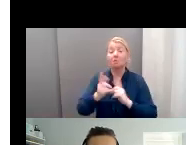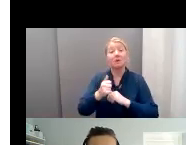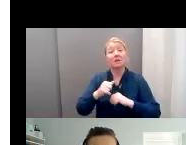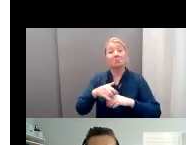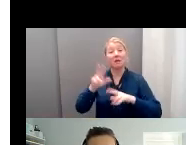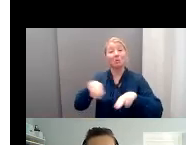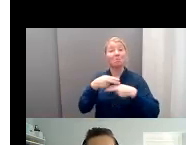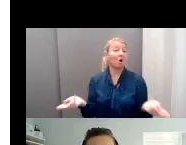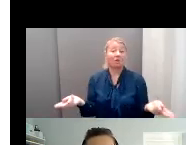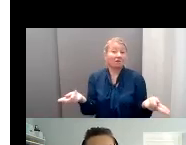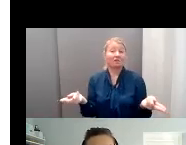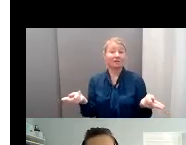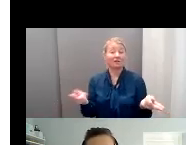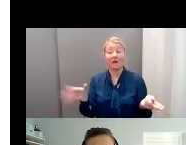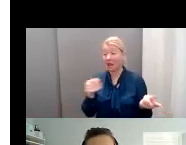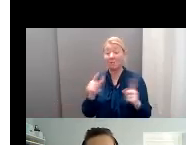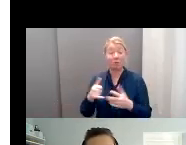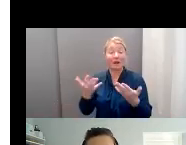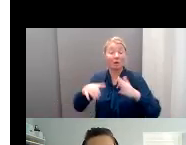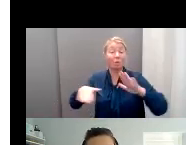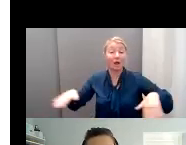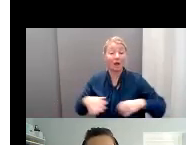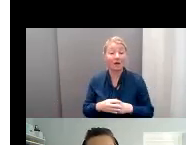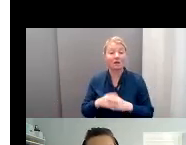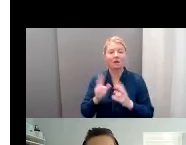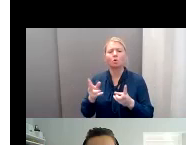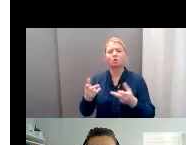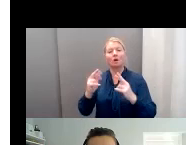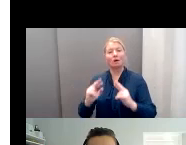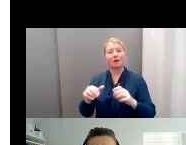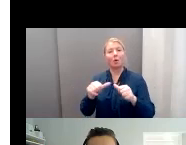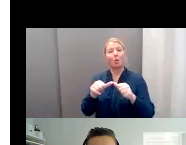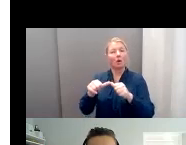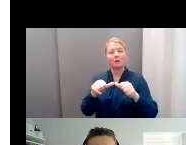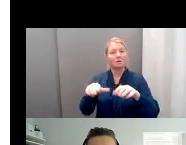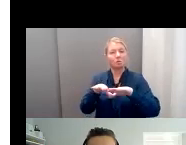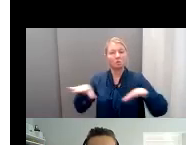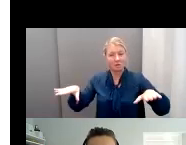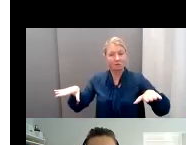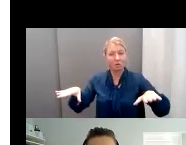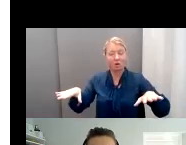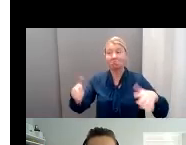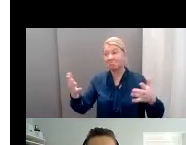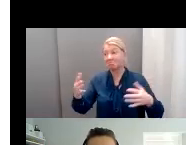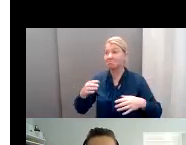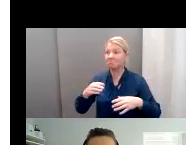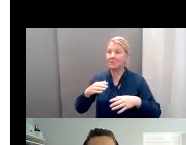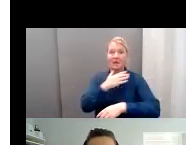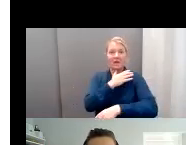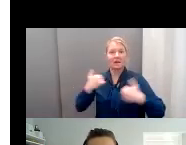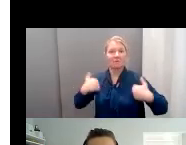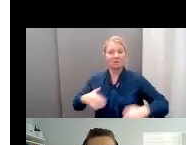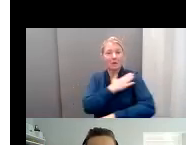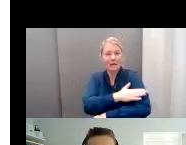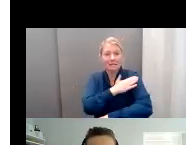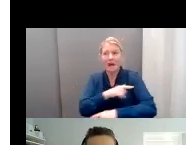Vi har också organisationsnivå, att i de här olika verksamheterna, till exempel hälso- och sjukvård eller personlig assistans, att det kan